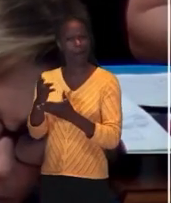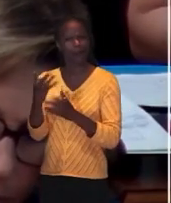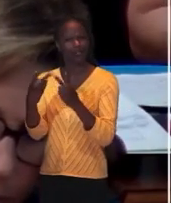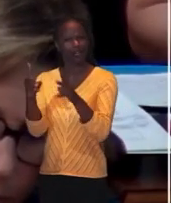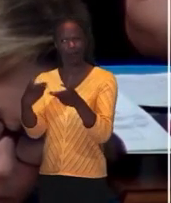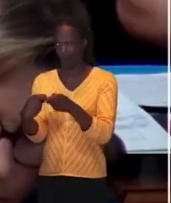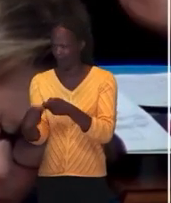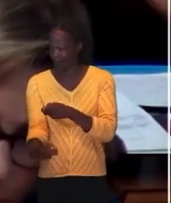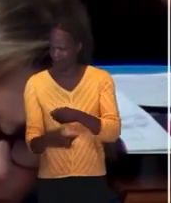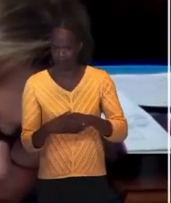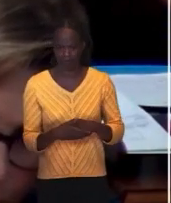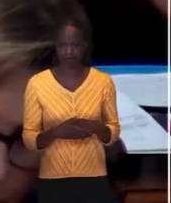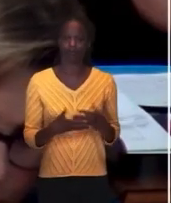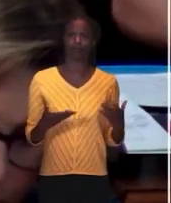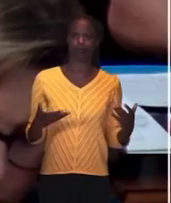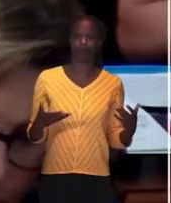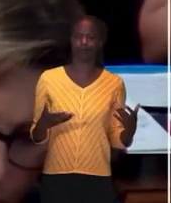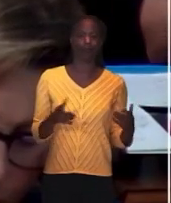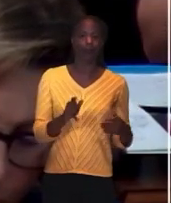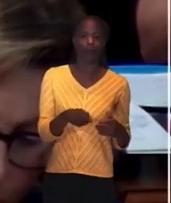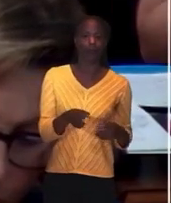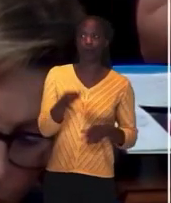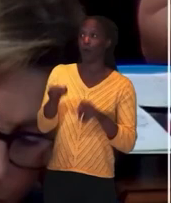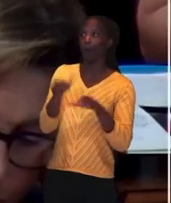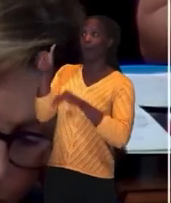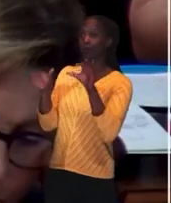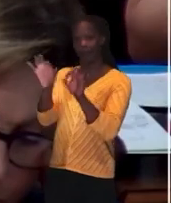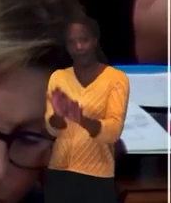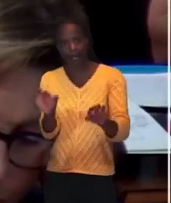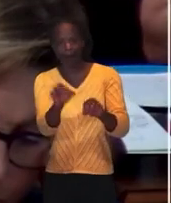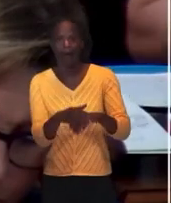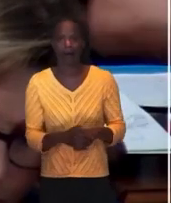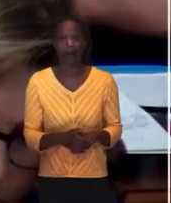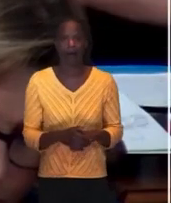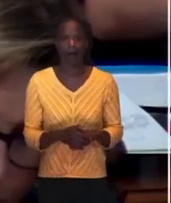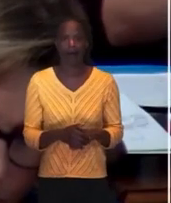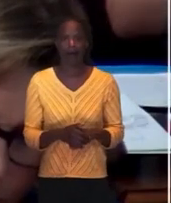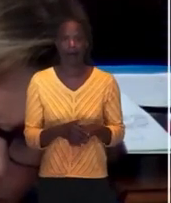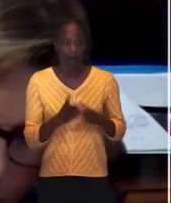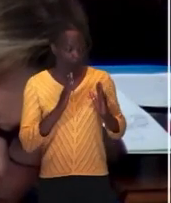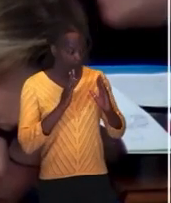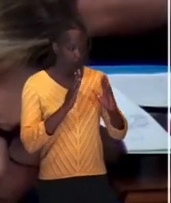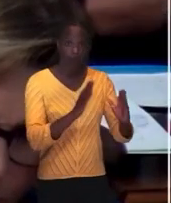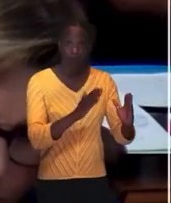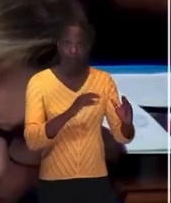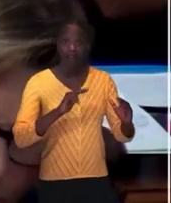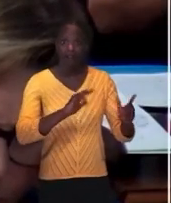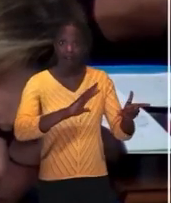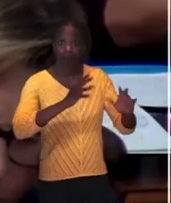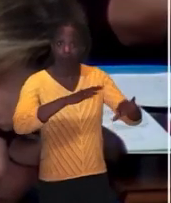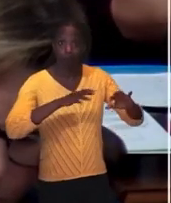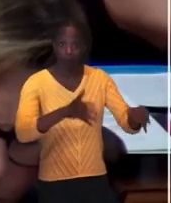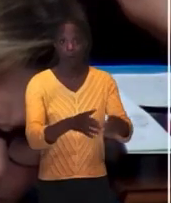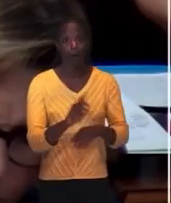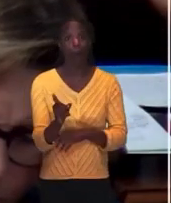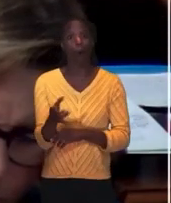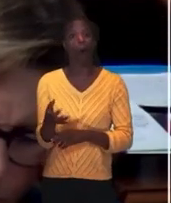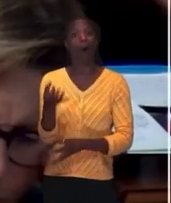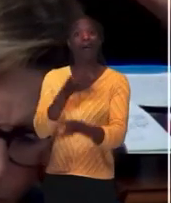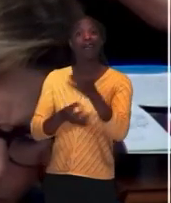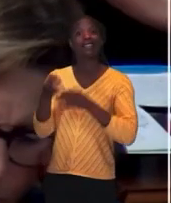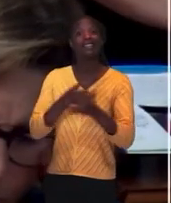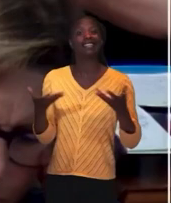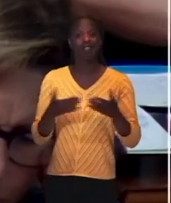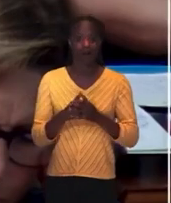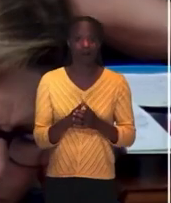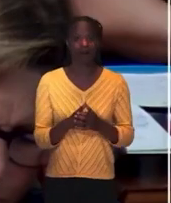pour vous dire où en êtes-vous du projet urbain? Que faites-vous pour réaménager les boulevards? Ou avez-vous un projet pour les boulevards? Non, on parle de récrimination, il s'agit là